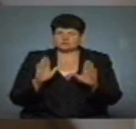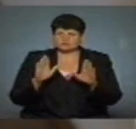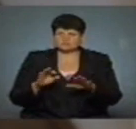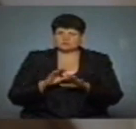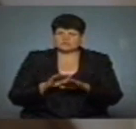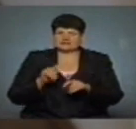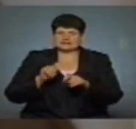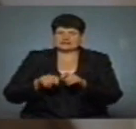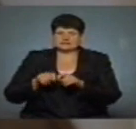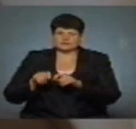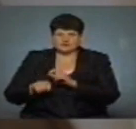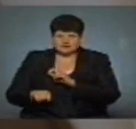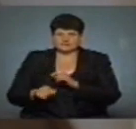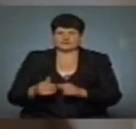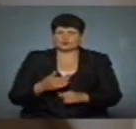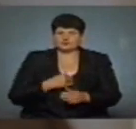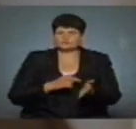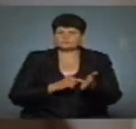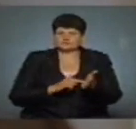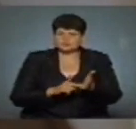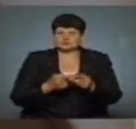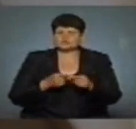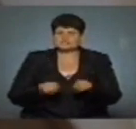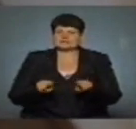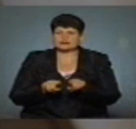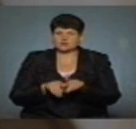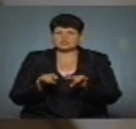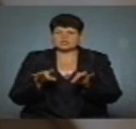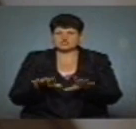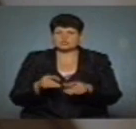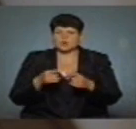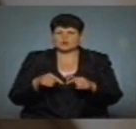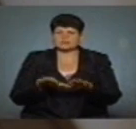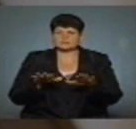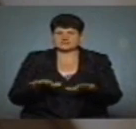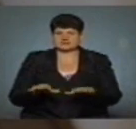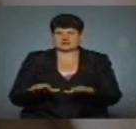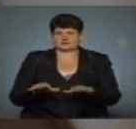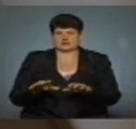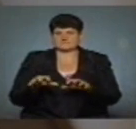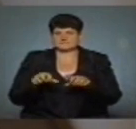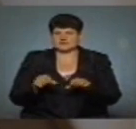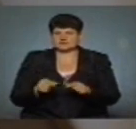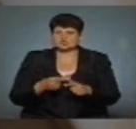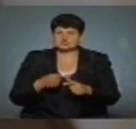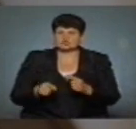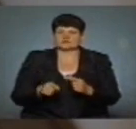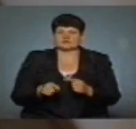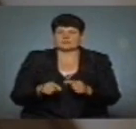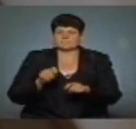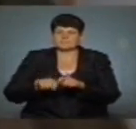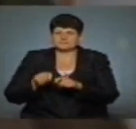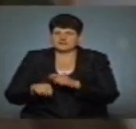проходитимуть тестування. Хочу наголосити, що це також є рішення місцевих органів влади, чи вони протестують